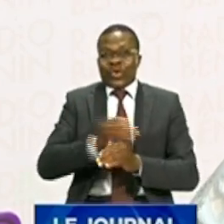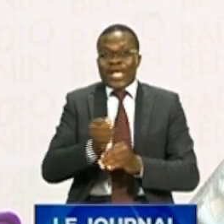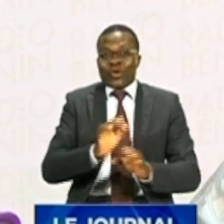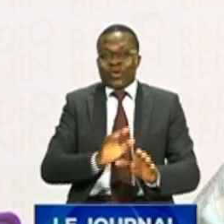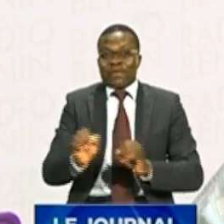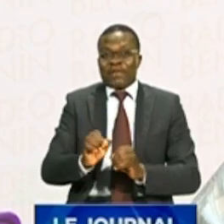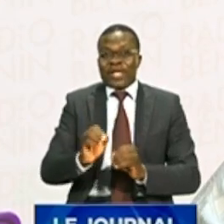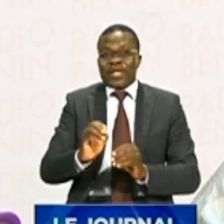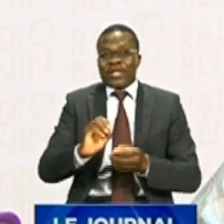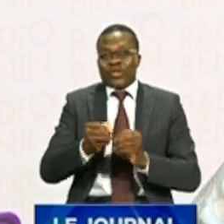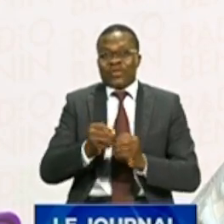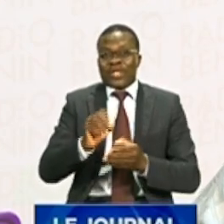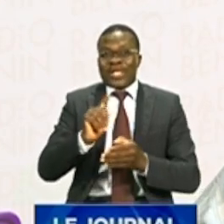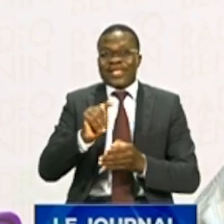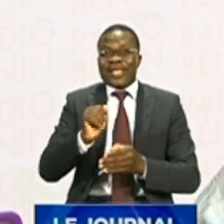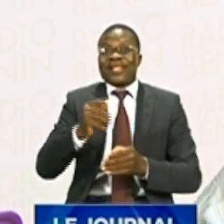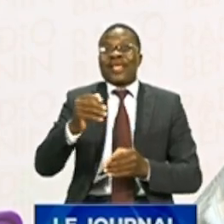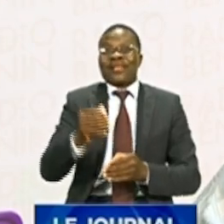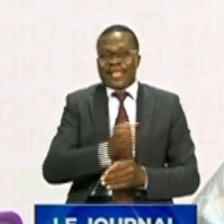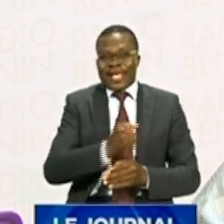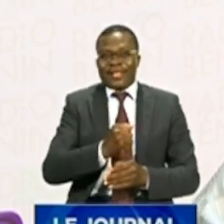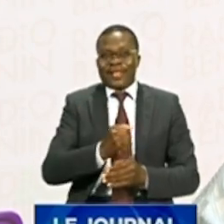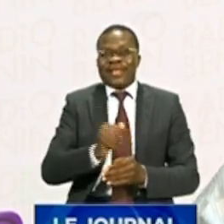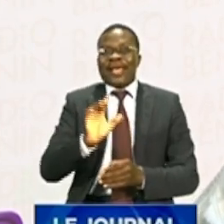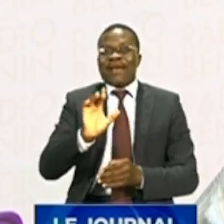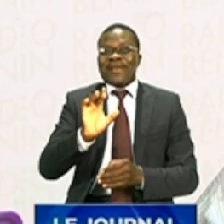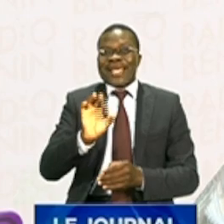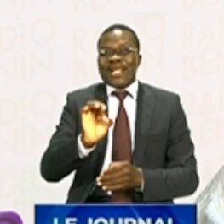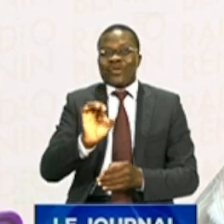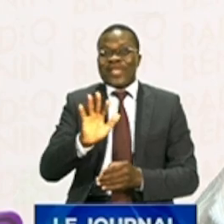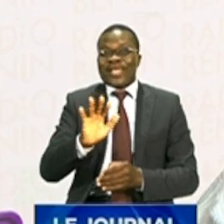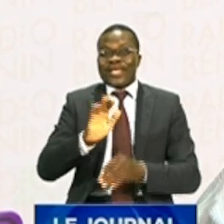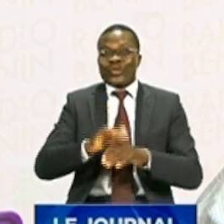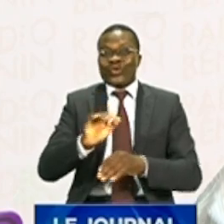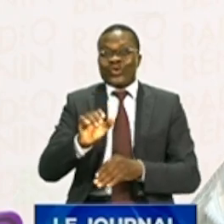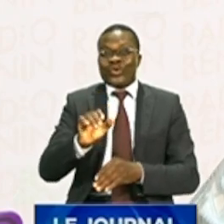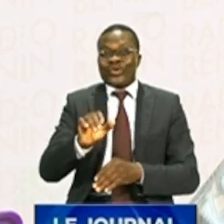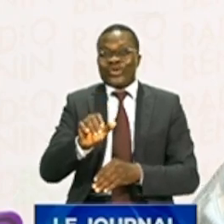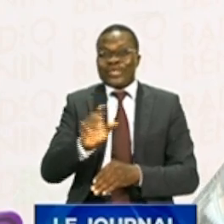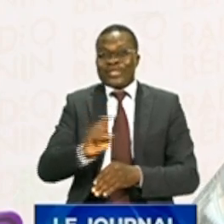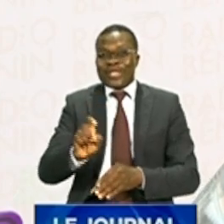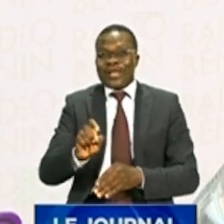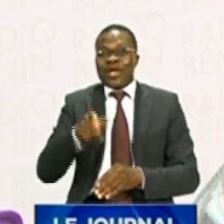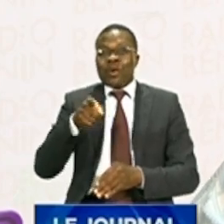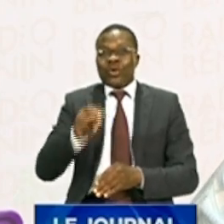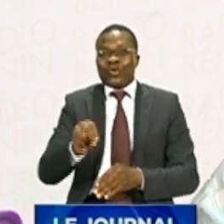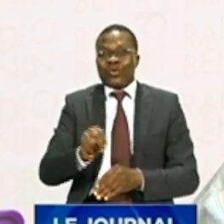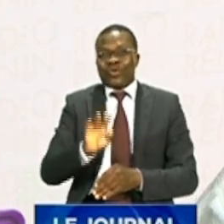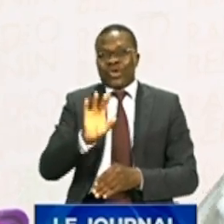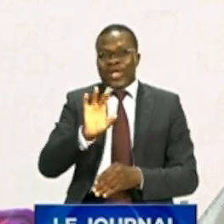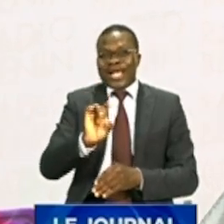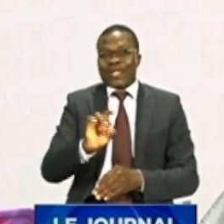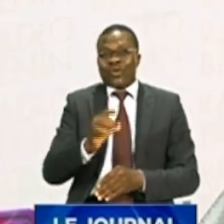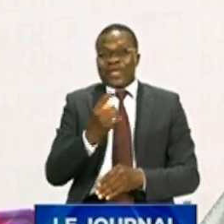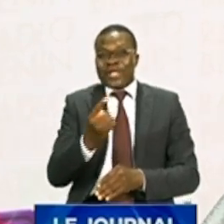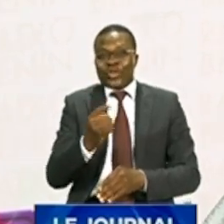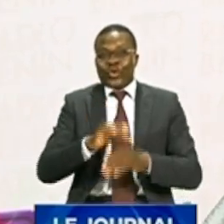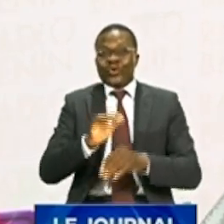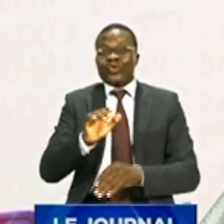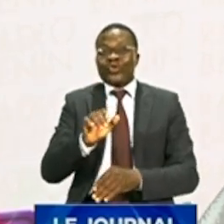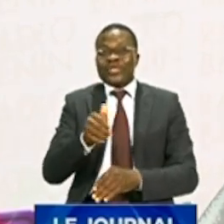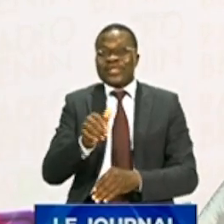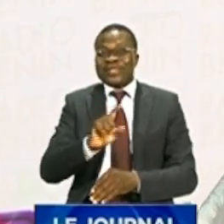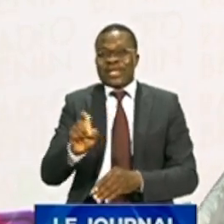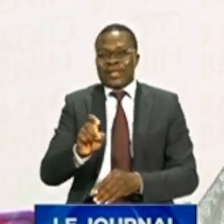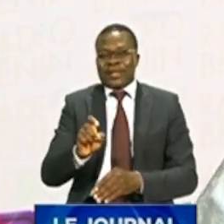le calcul fait donne Tanguetta gagnant avec 95 sur 100, Porte Nouveau 81 sur 100.